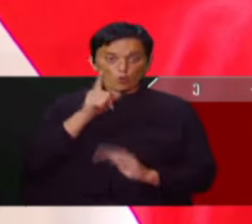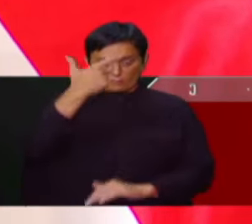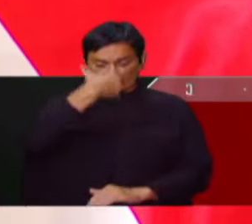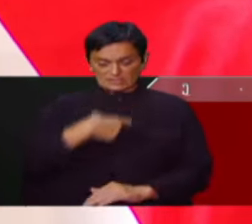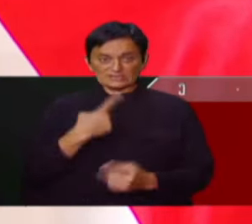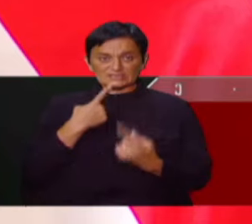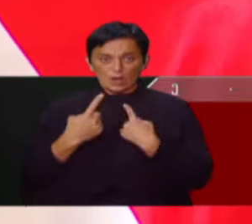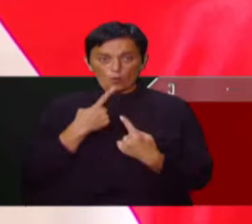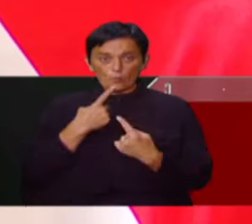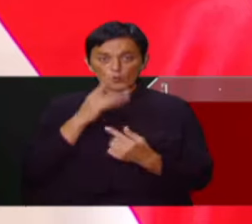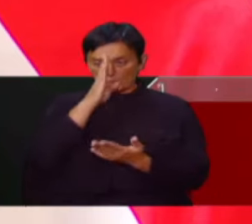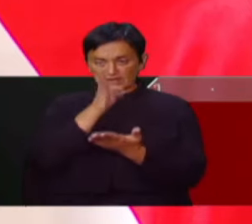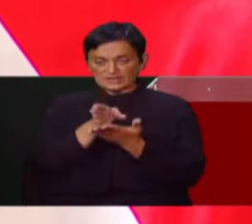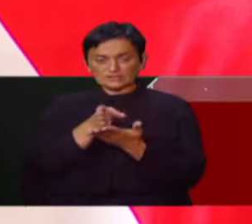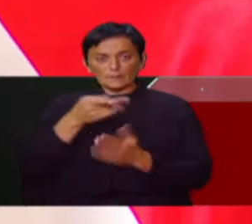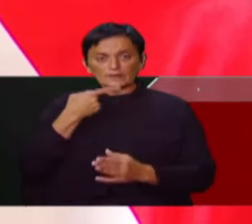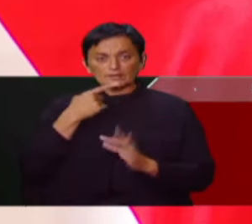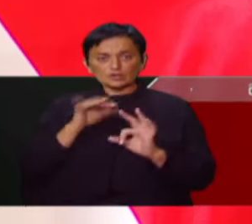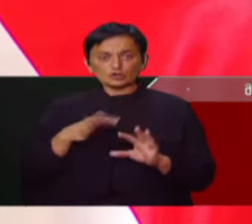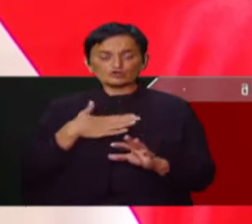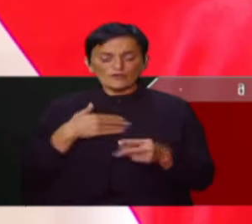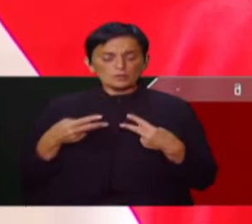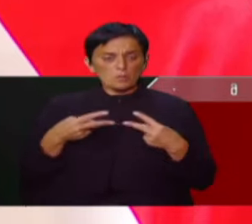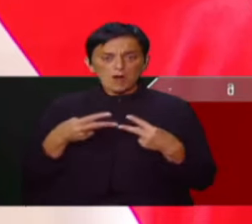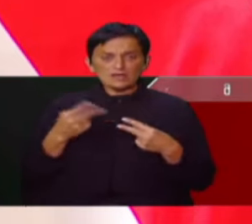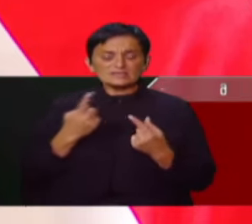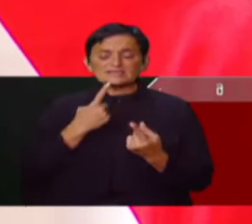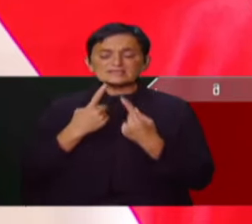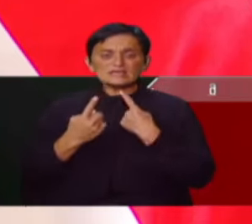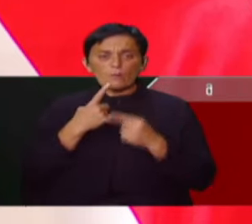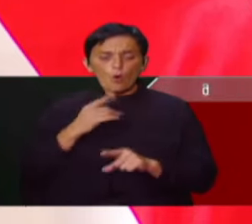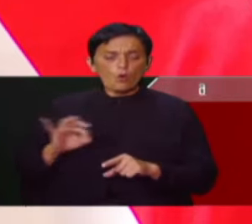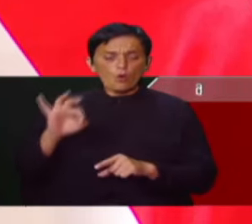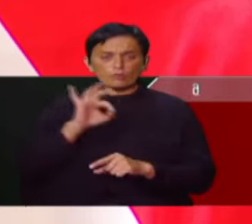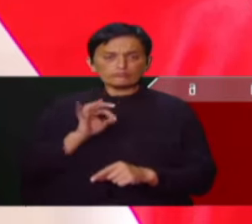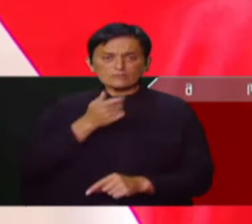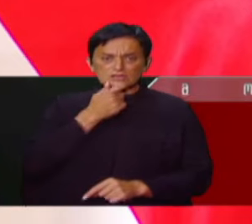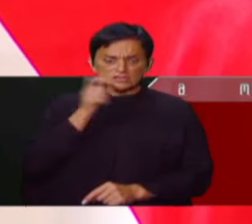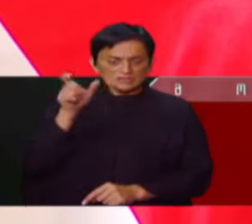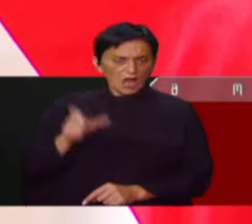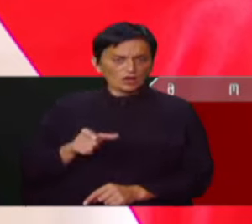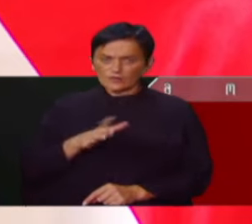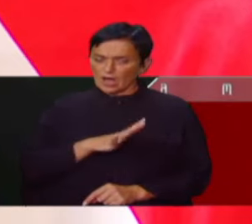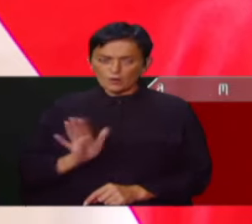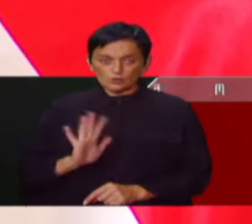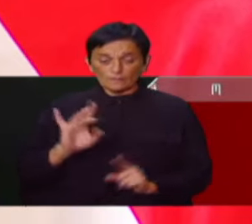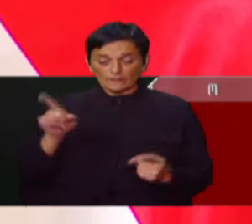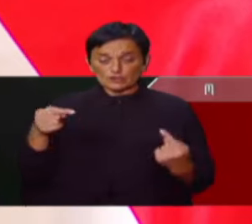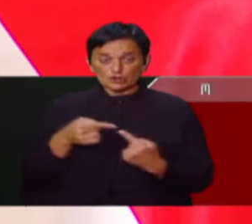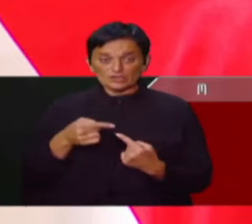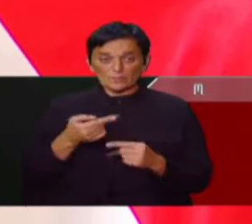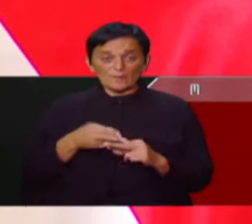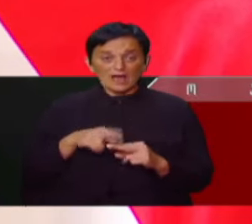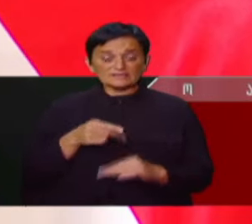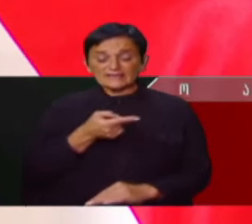საუბარი და პირდაპირ აცხადებენ ჩვენი პარტნიორები რომ არანაირი საუბარი ბატონ სააკაშვილთან მიმართებაში არ შემდგა რა შესაბამისად რა თქმა